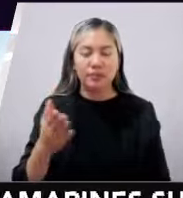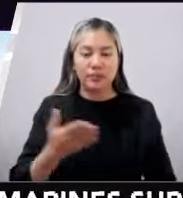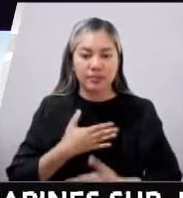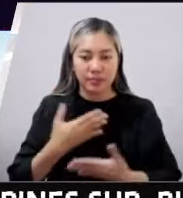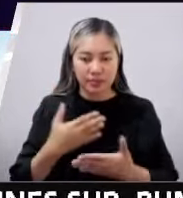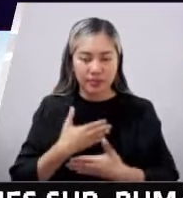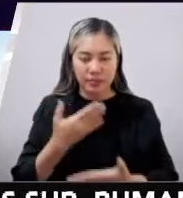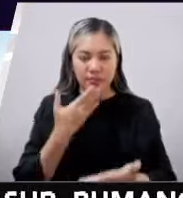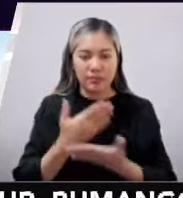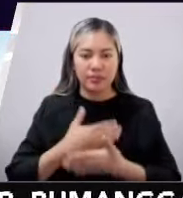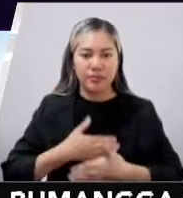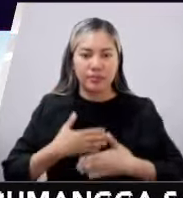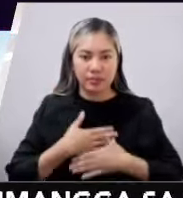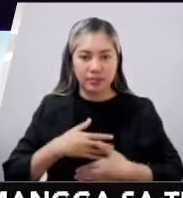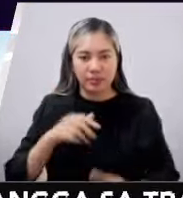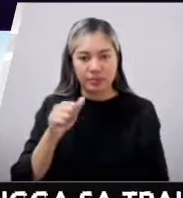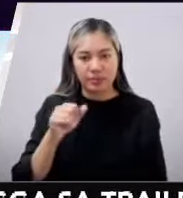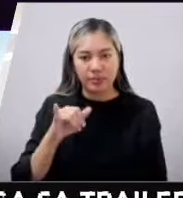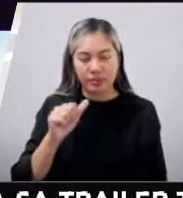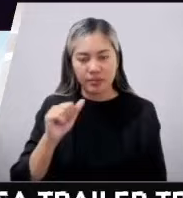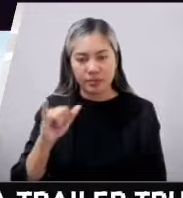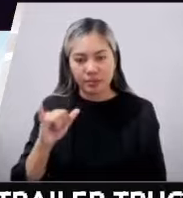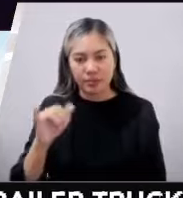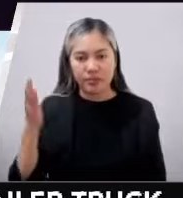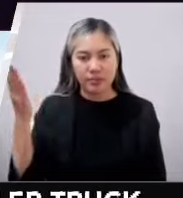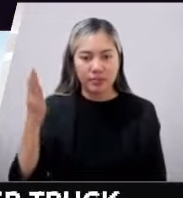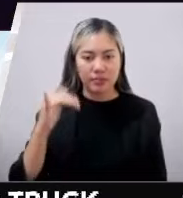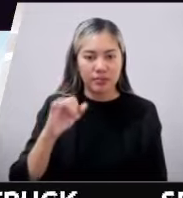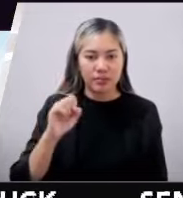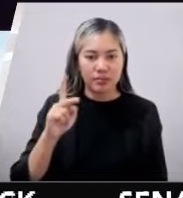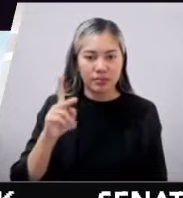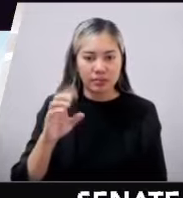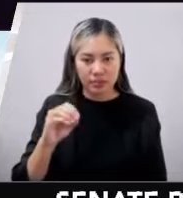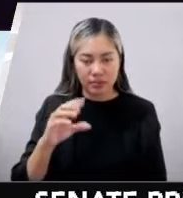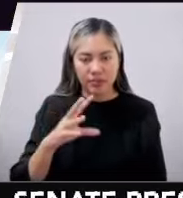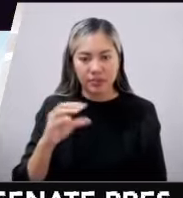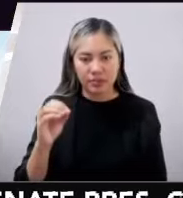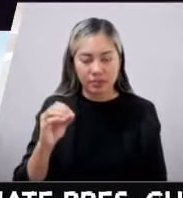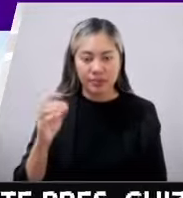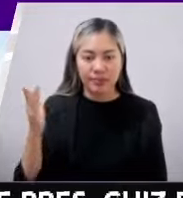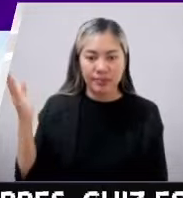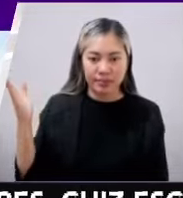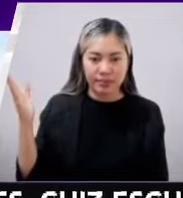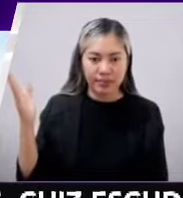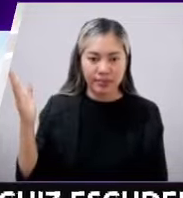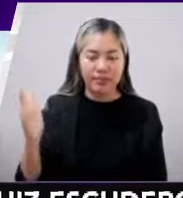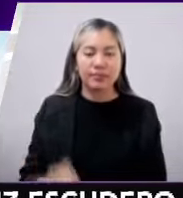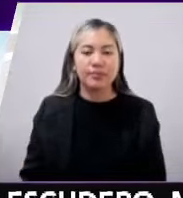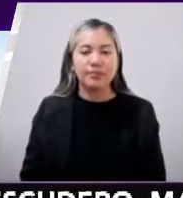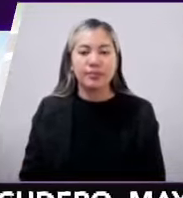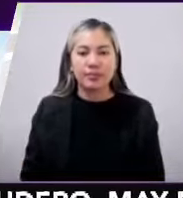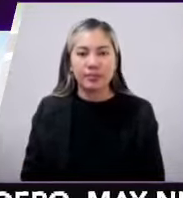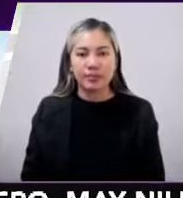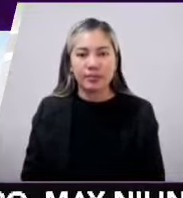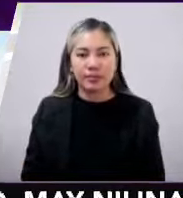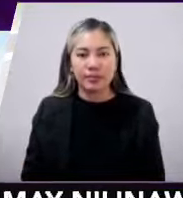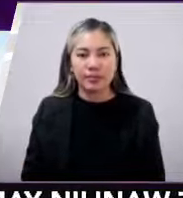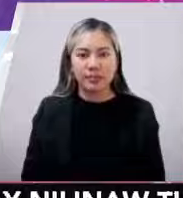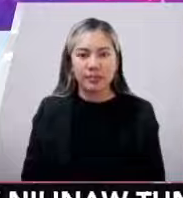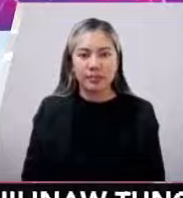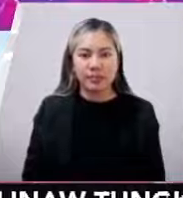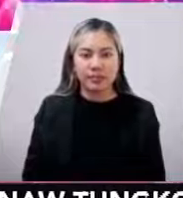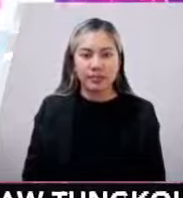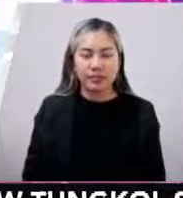Ay de las Alas, Isko Moreno at Bubay. Todo bigay rin sila sa kanilang pangalawang show sa San Francisco.